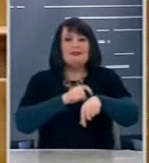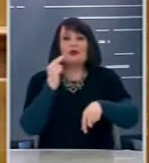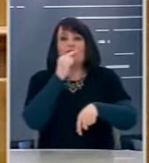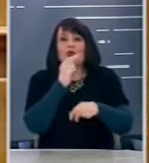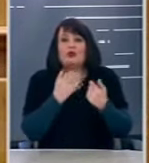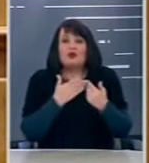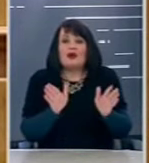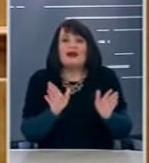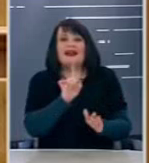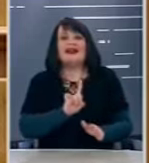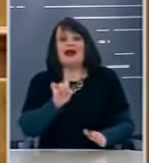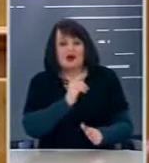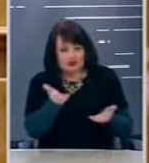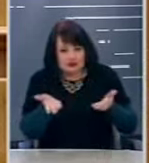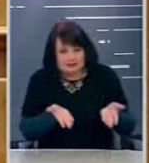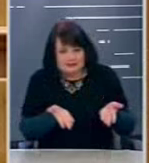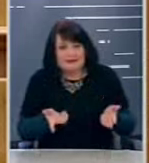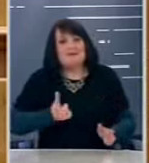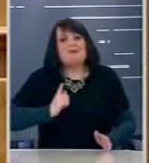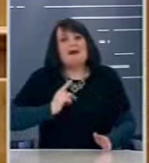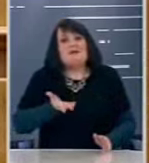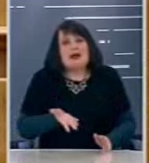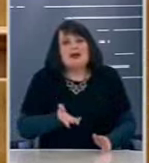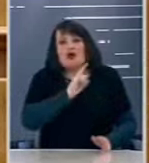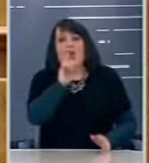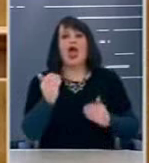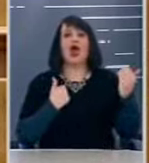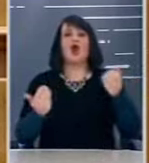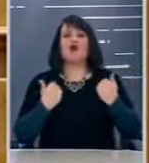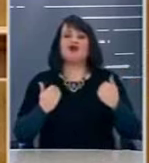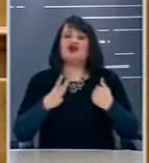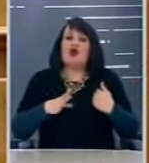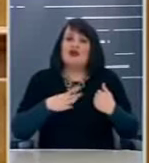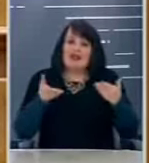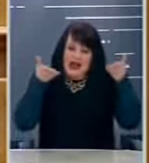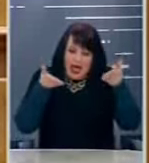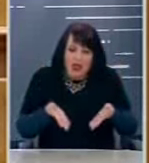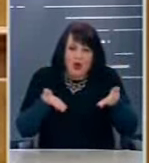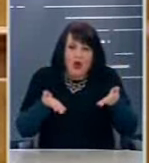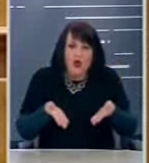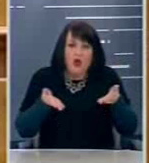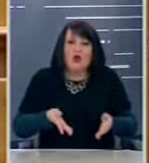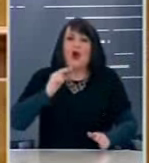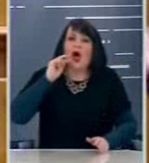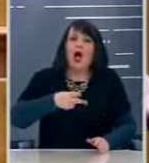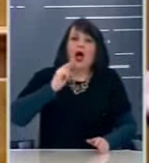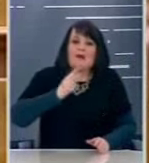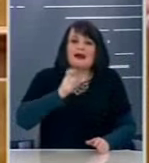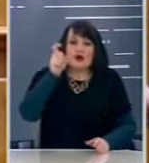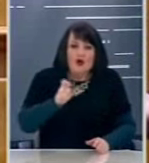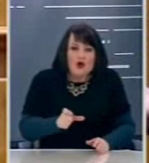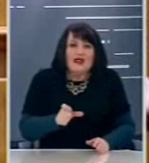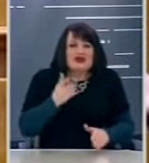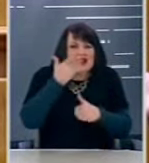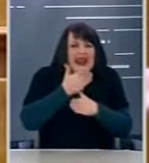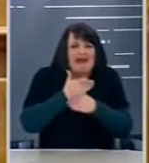και για τον κύριο Μητσοτάκη. Θα είμαι εδώ να τον περιμένω. Όσες ερωτήσεις θέλει να κάνει, είμαι εδώ να το απαντώ. Ο ίδιος έχει κρυφτεί